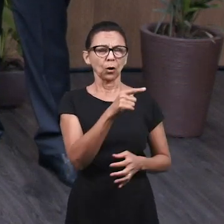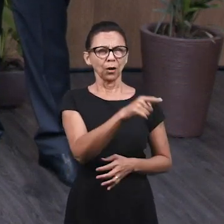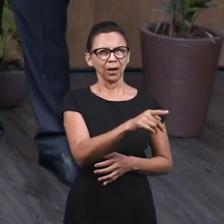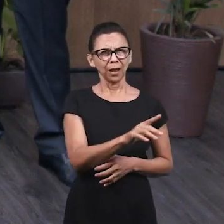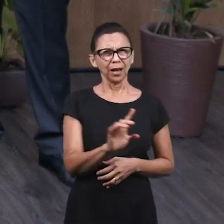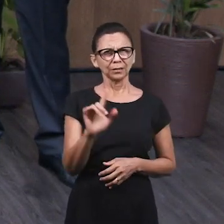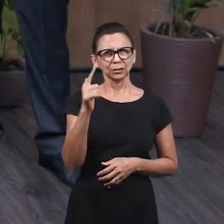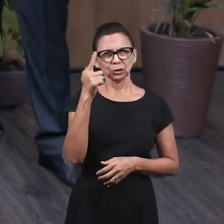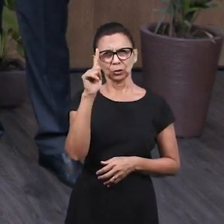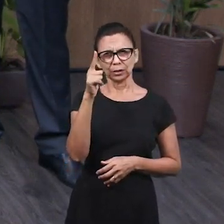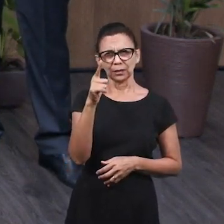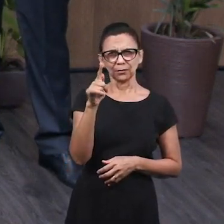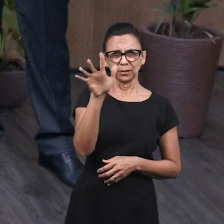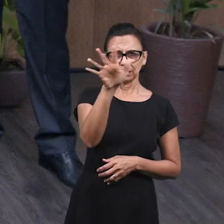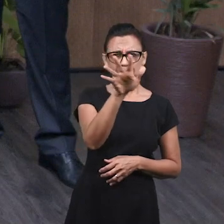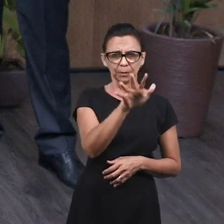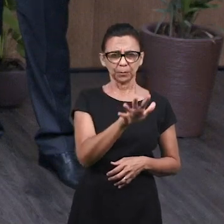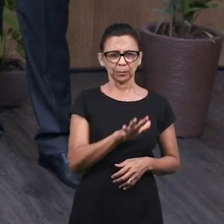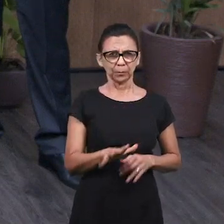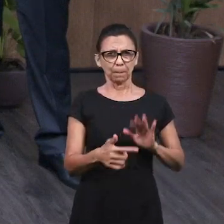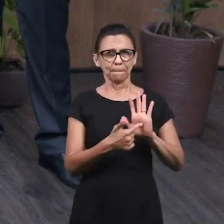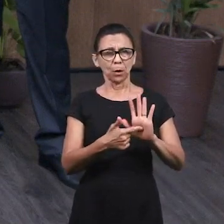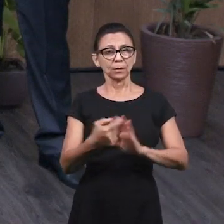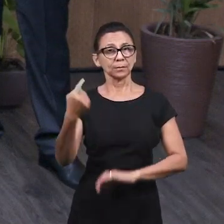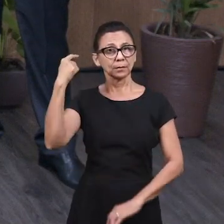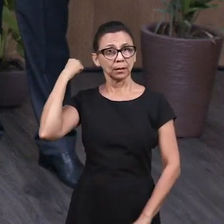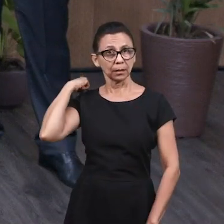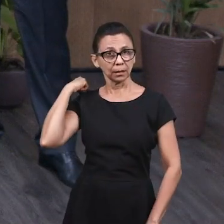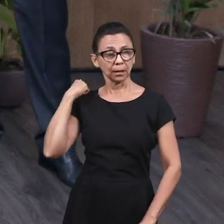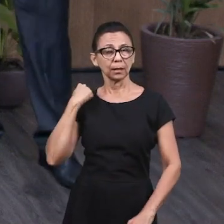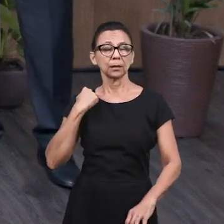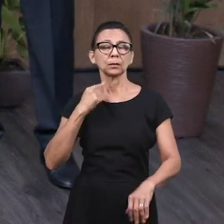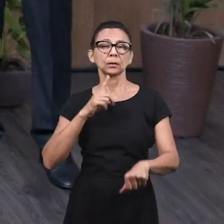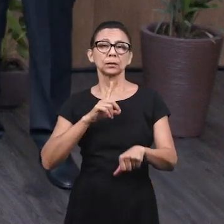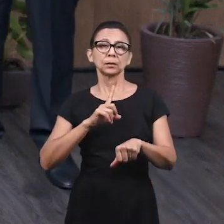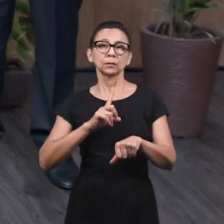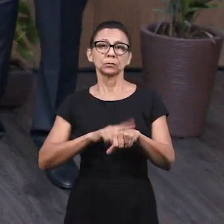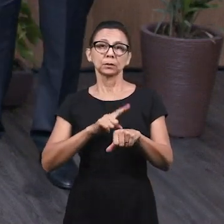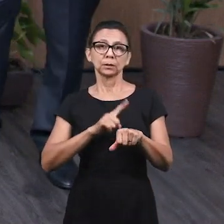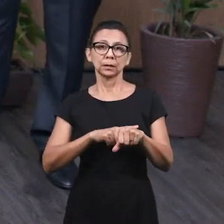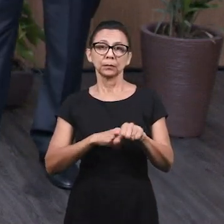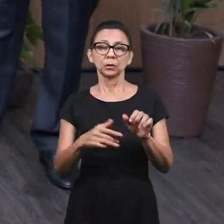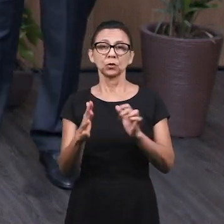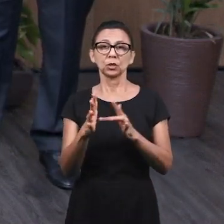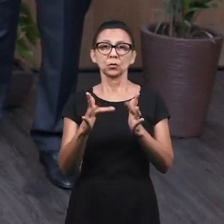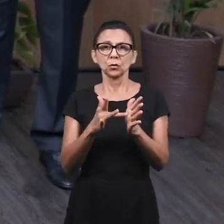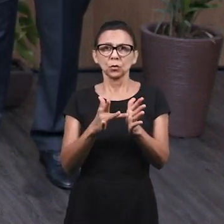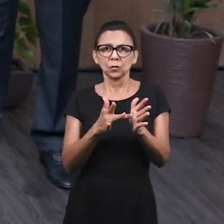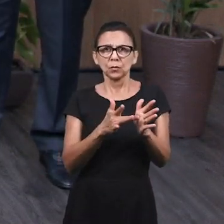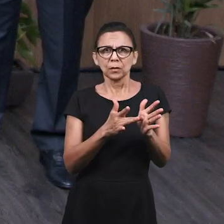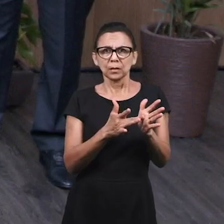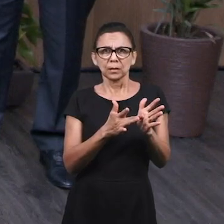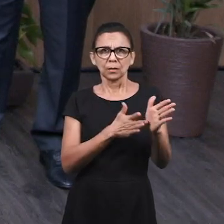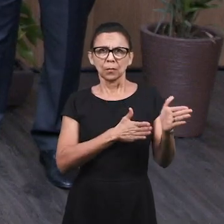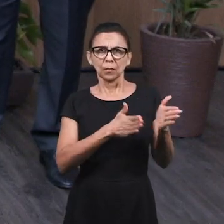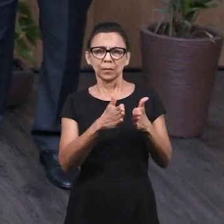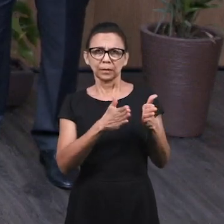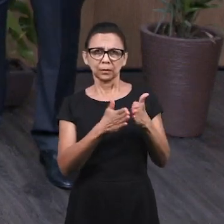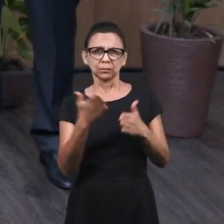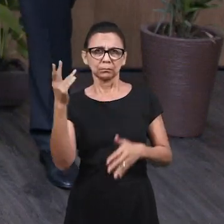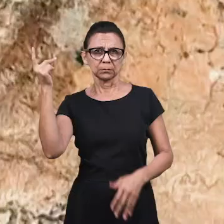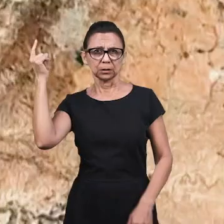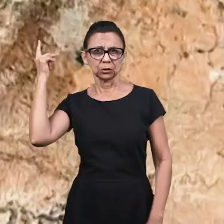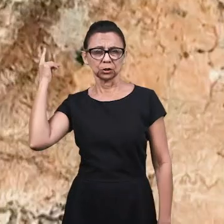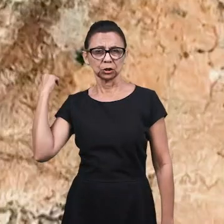division géographique des temps de Jésus, était dans la province de la Judée, au nord-est de Jérusalem. de